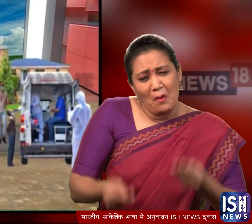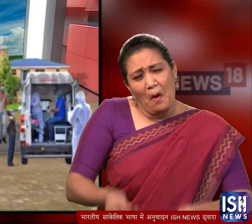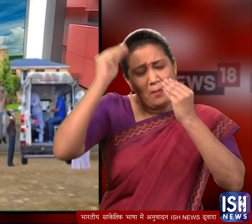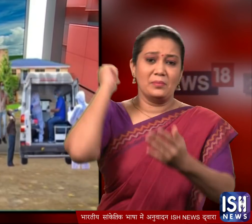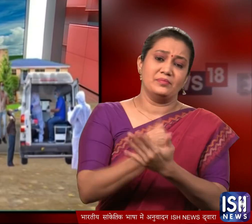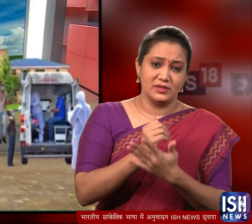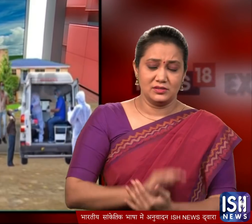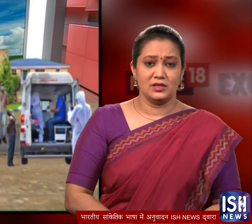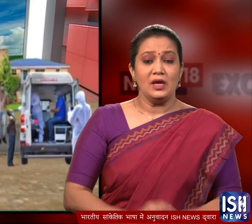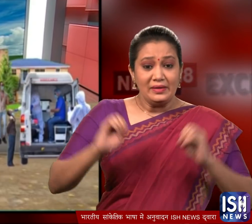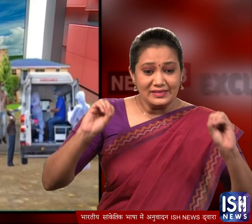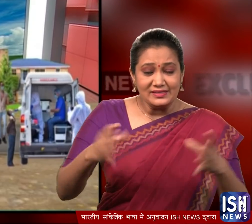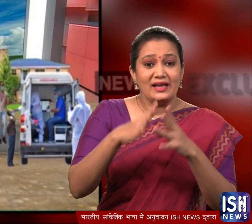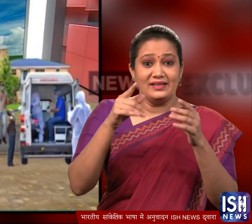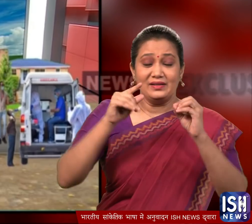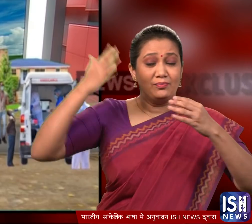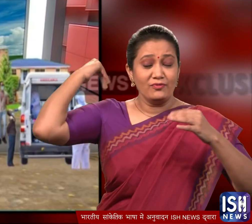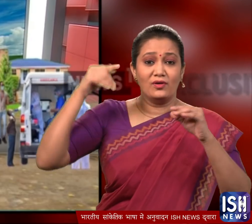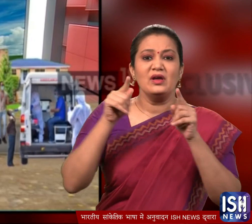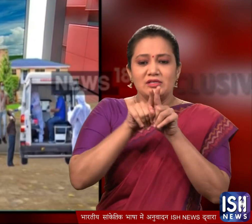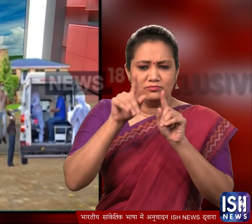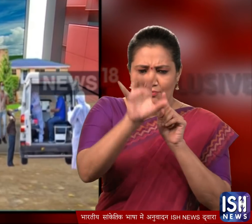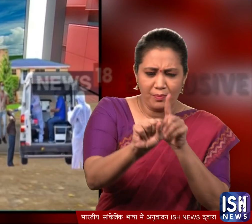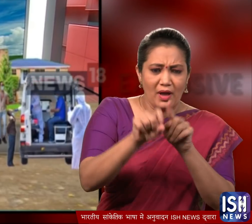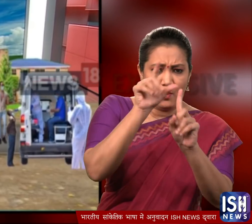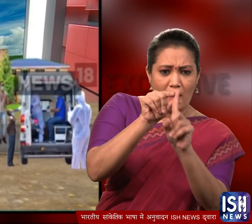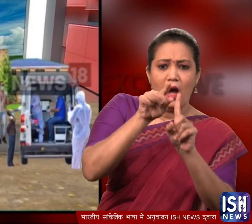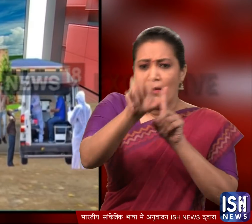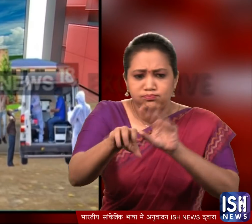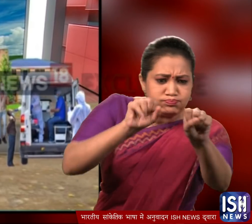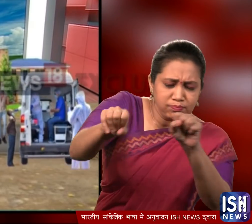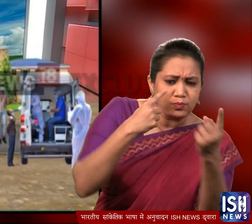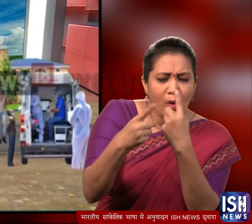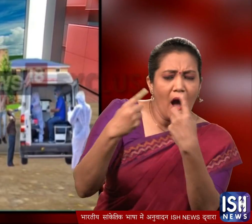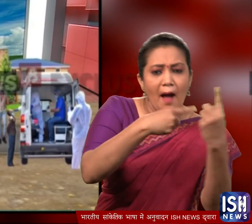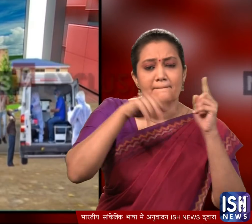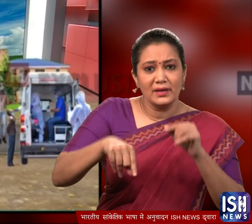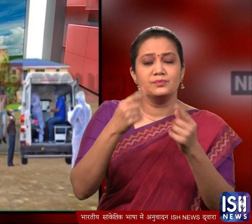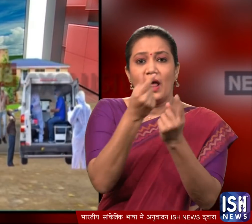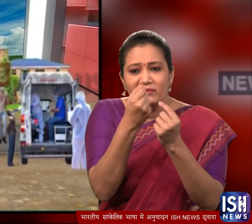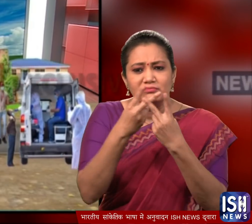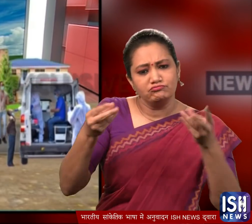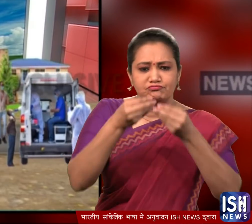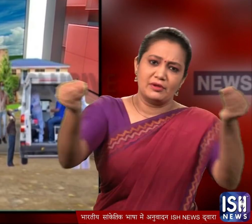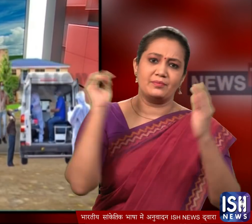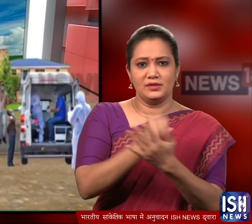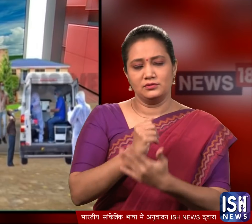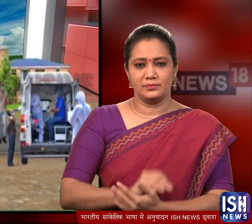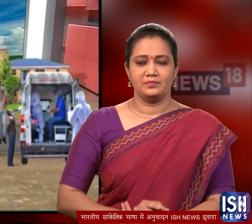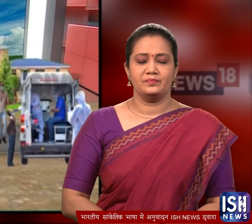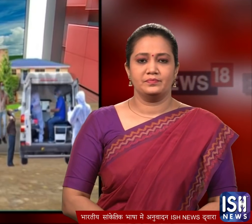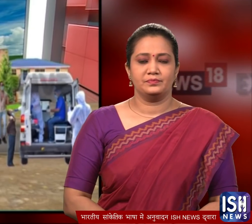बढ़ाने को कहा गया है। इसके अलावा शुरुआती दौर की तरह कॉन्टैक्ट ट्रेसिंग और प्रोटोकॉल के तहत मरीजों का इलाज करने को कहा गया